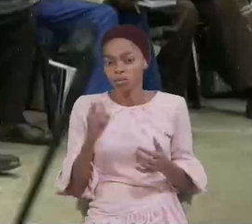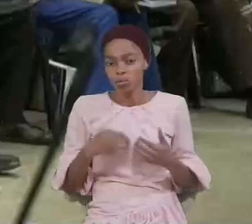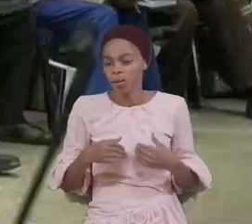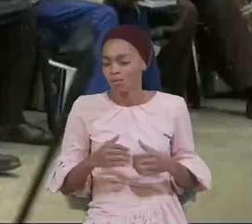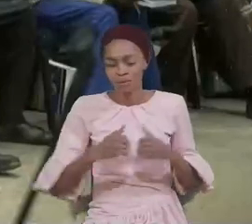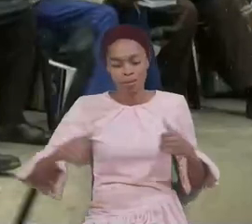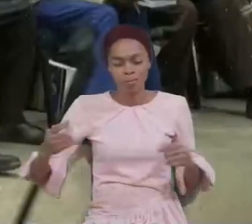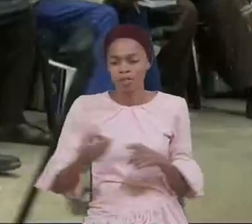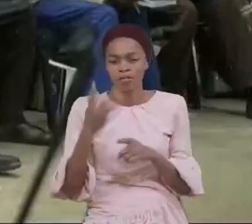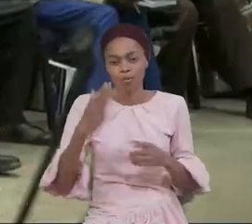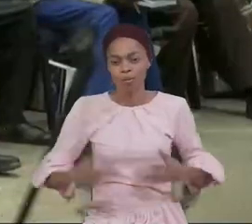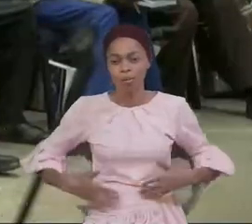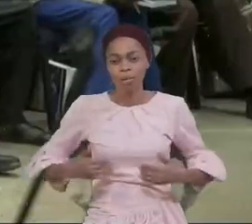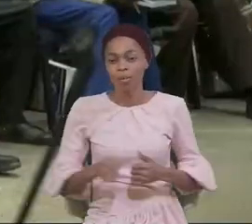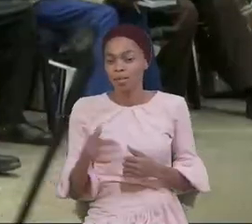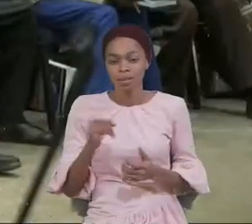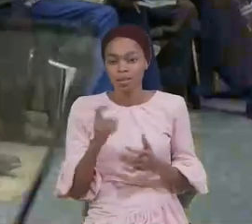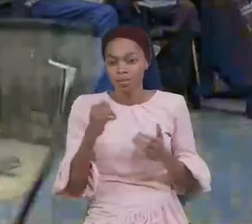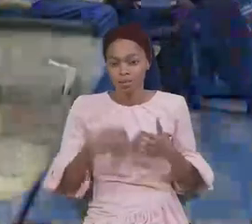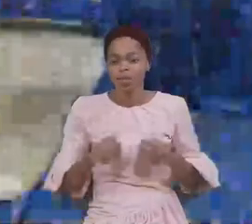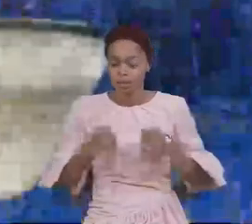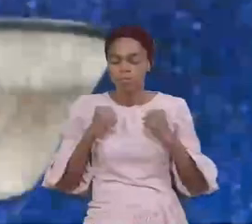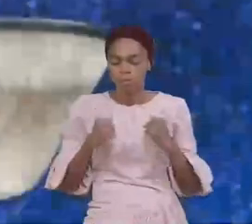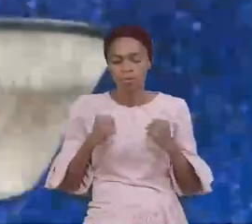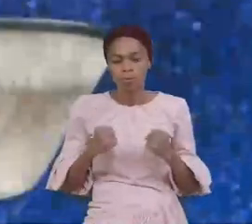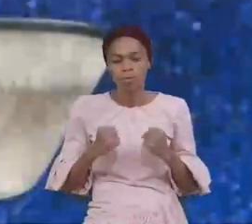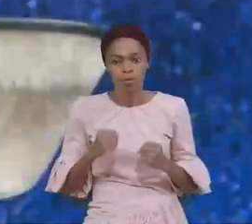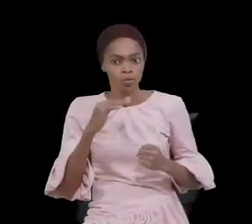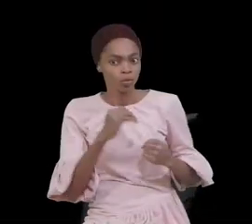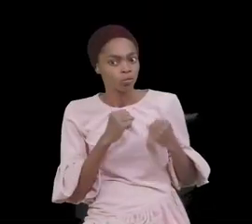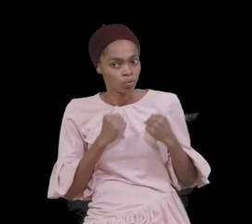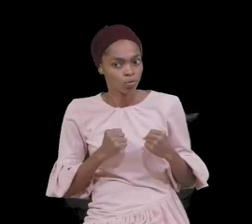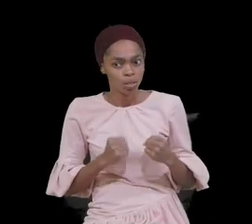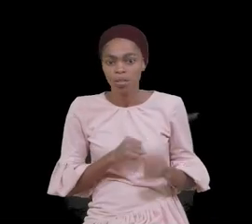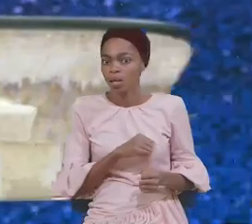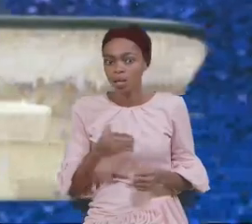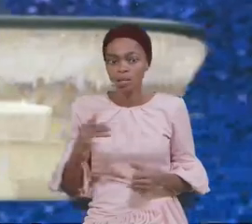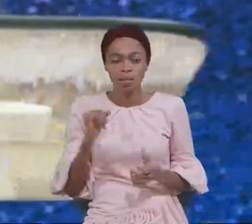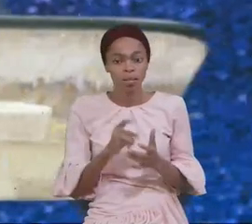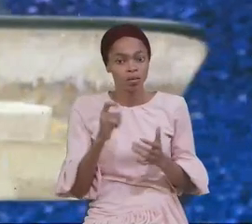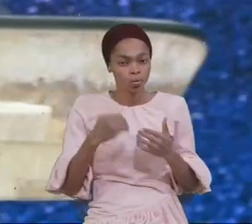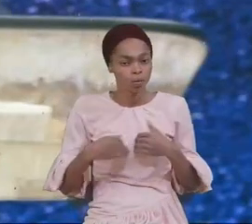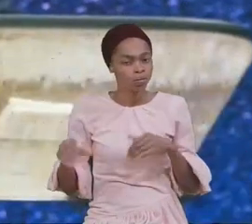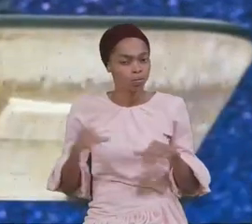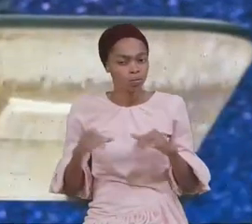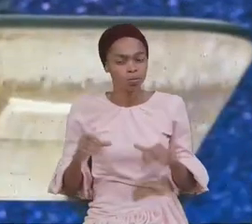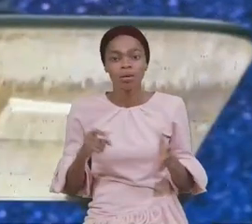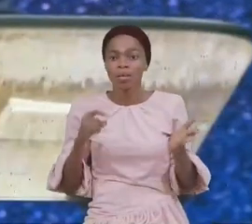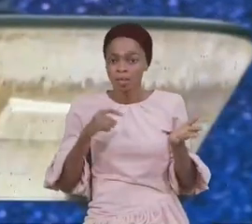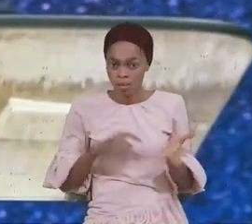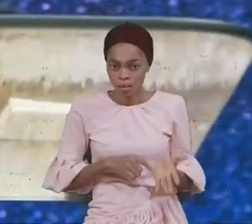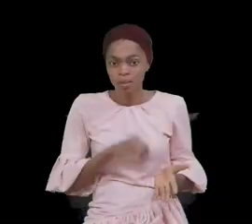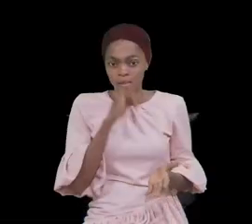ta vie, quel que soit ce que tu dois faire pour fortifier ta colonne vertébrale, alors